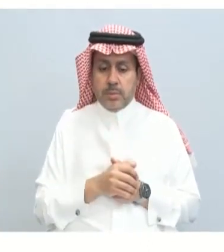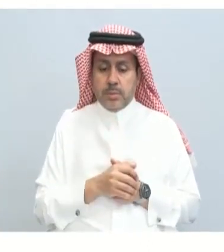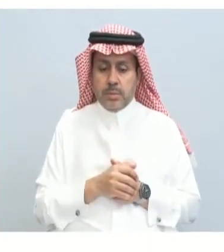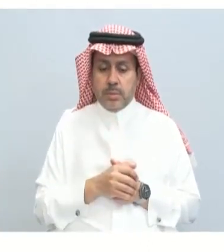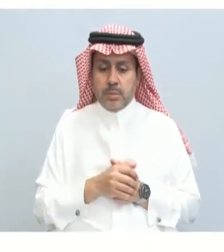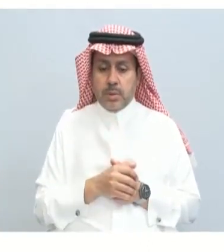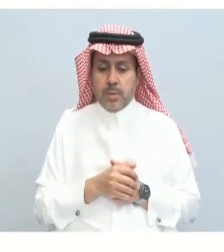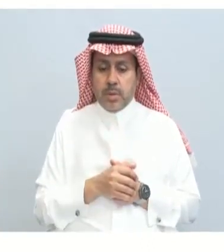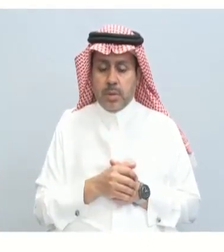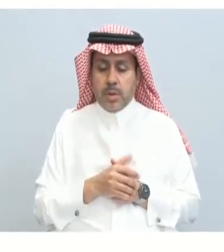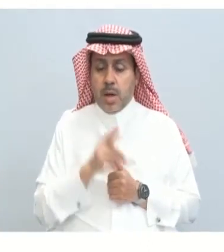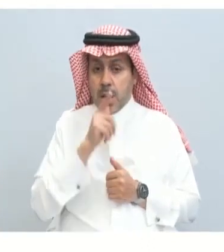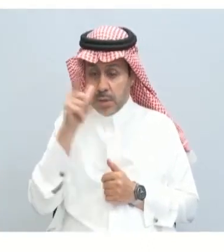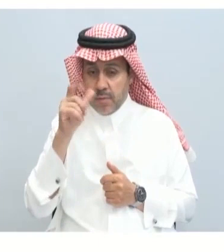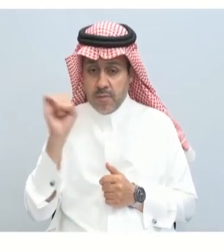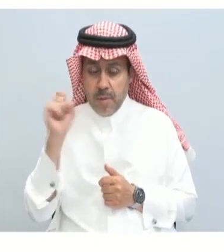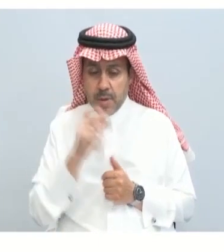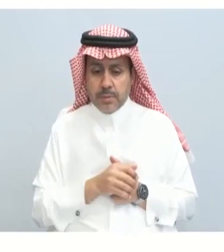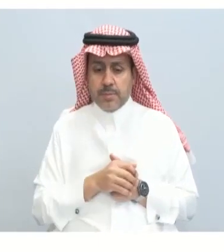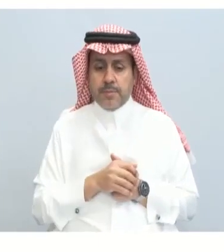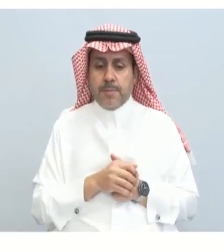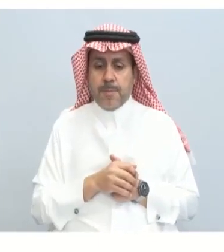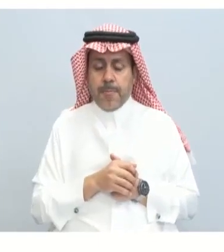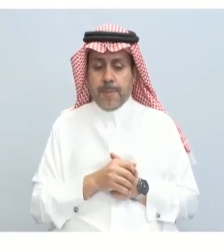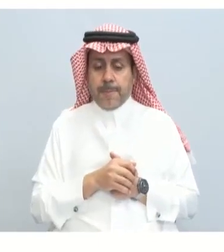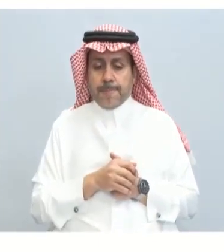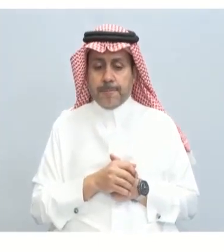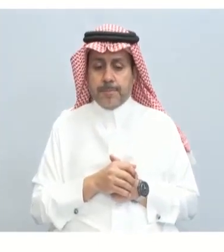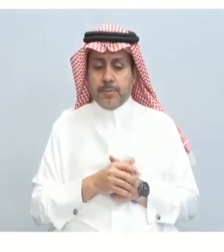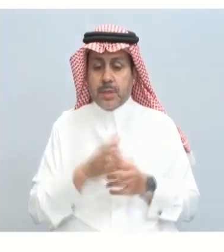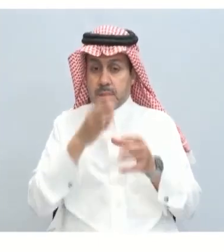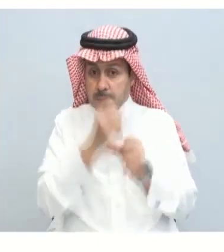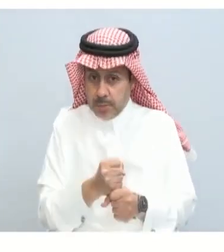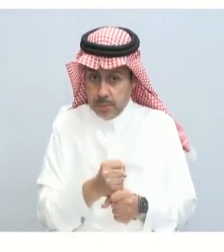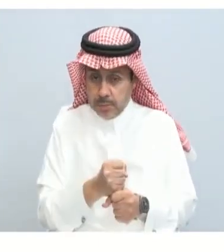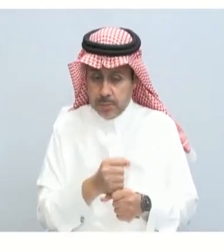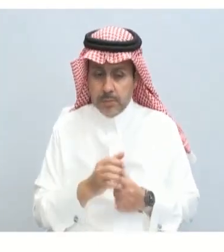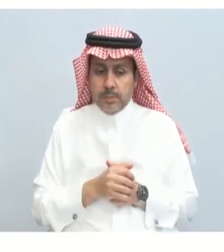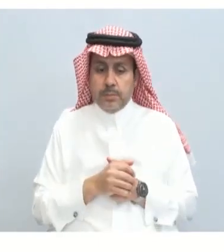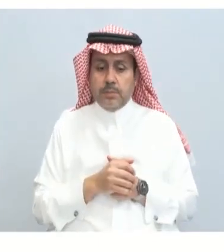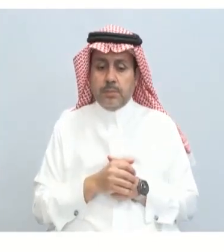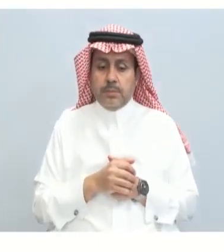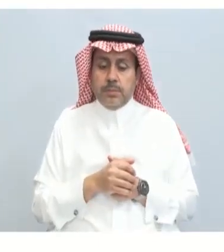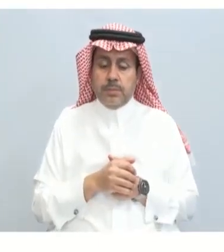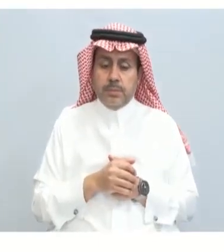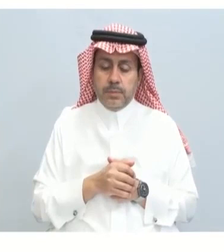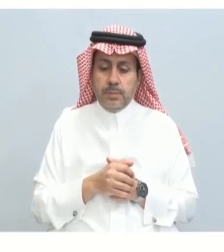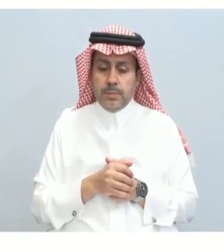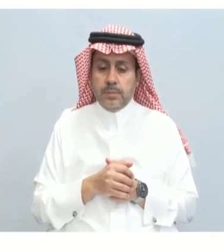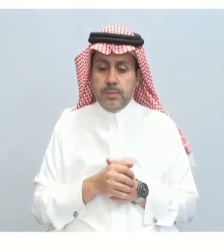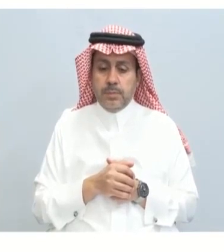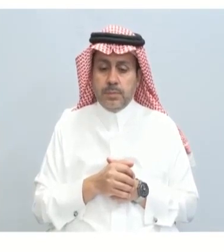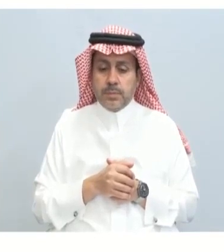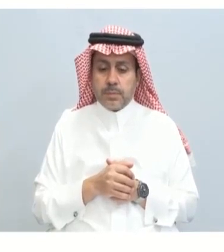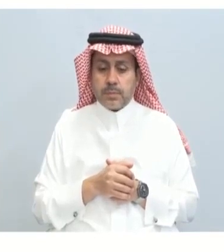قال تعالى فمن يكفر بالطاغوت ويؤمن بالله فقد استمسك بالعروه الوثقى وعن عبد الله بن عمر رضي الله عنهما قال قال الرسول صلى الله عليه وسلم